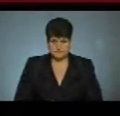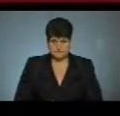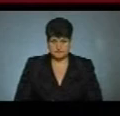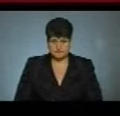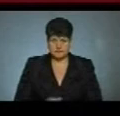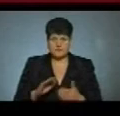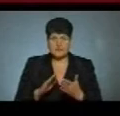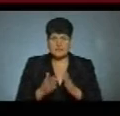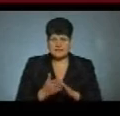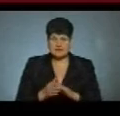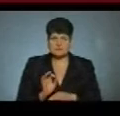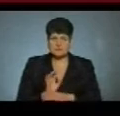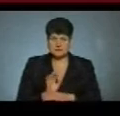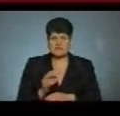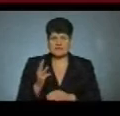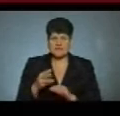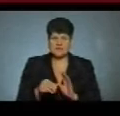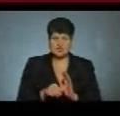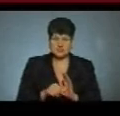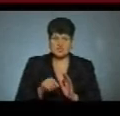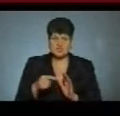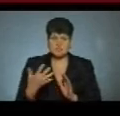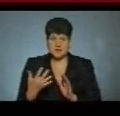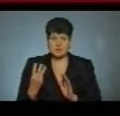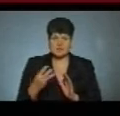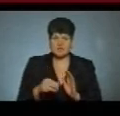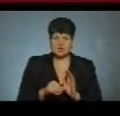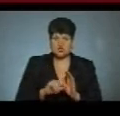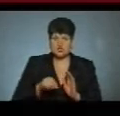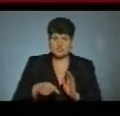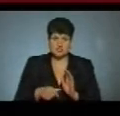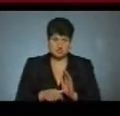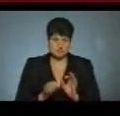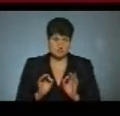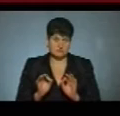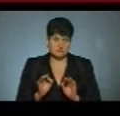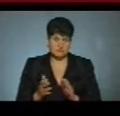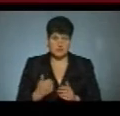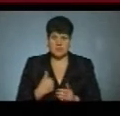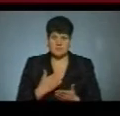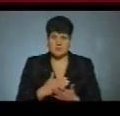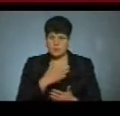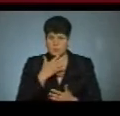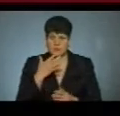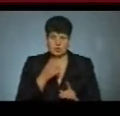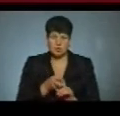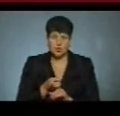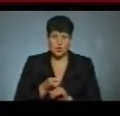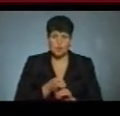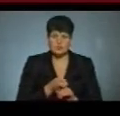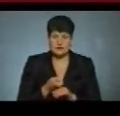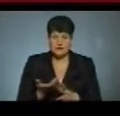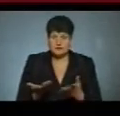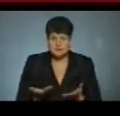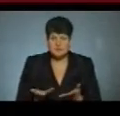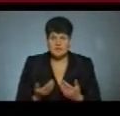Стан стабільний, 36,5, 36,4, 36,6, така температура в мене. Я маю багато контактів, в силу специфіки роботи